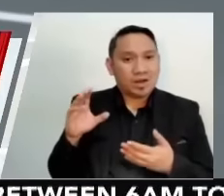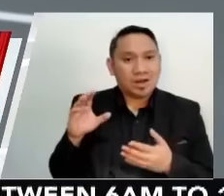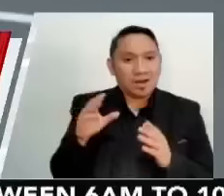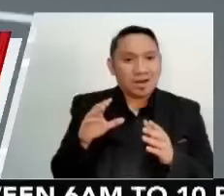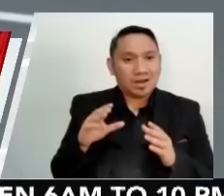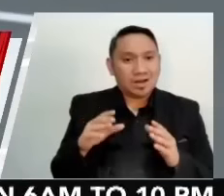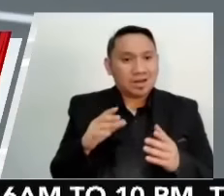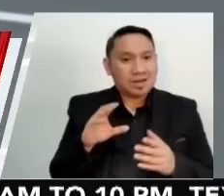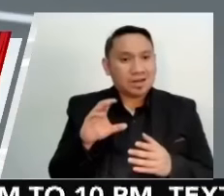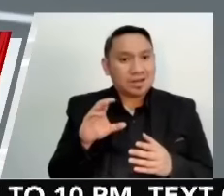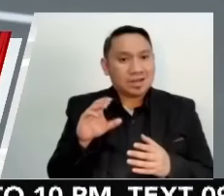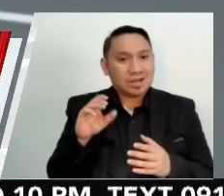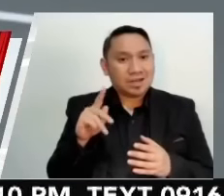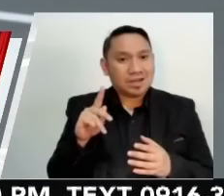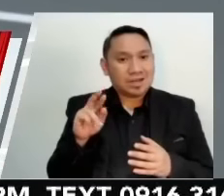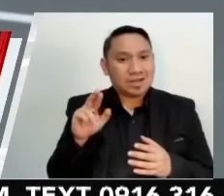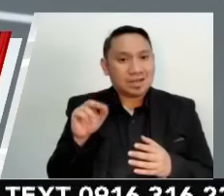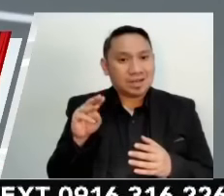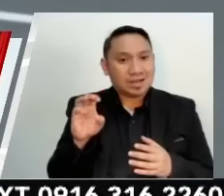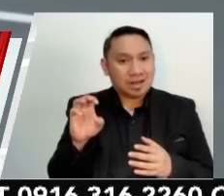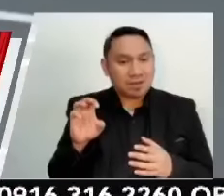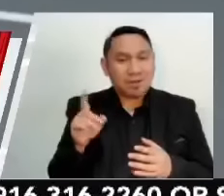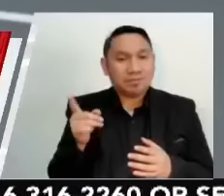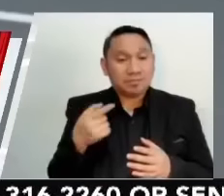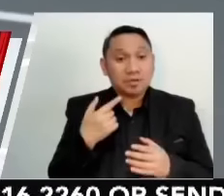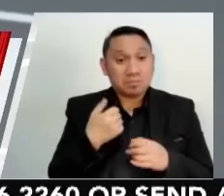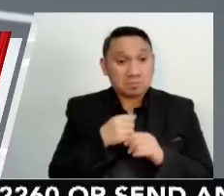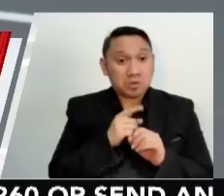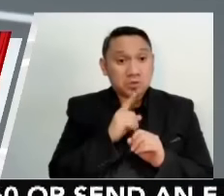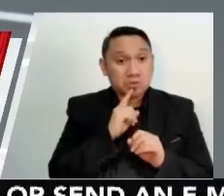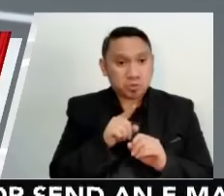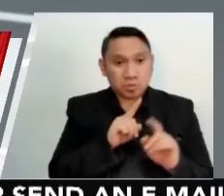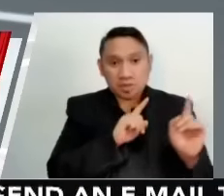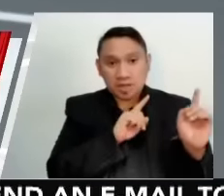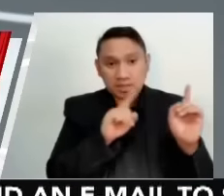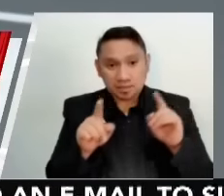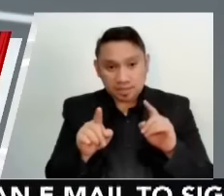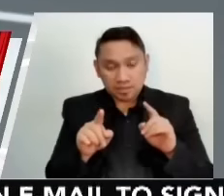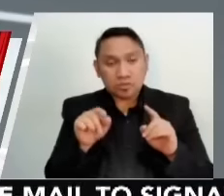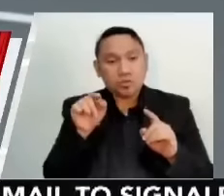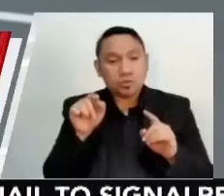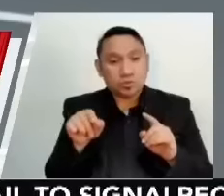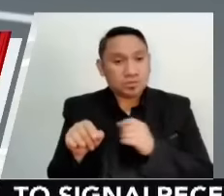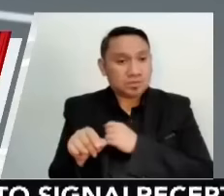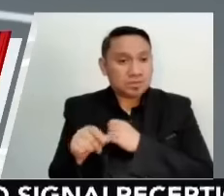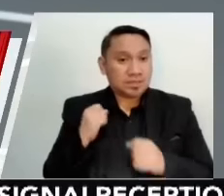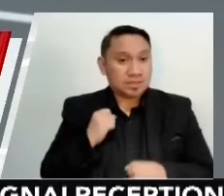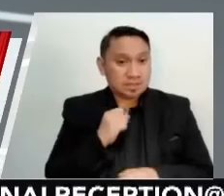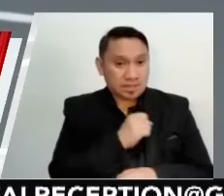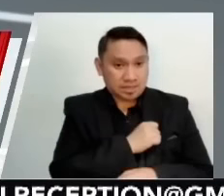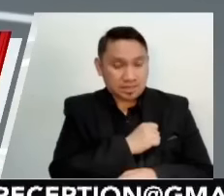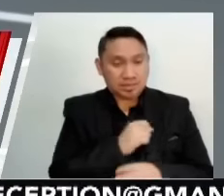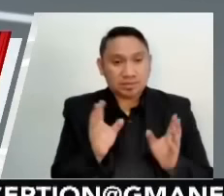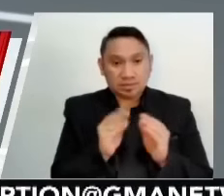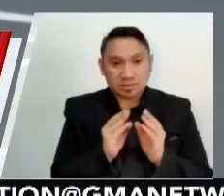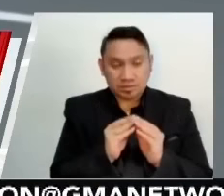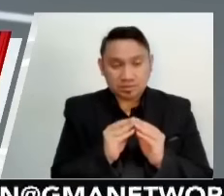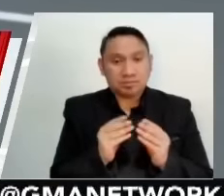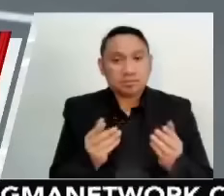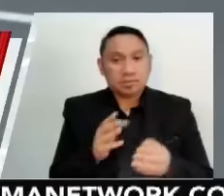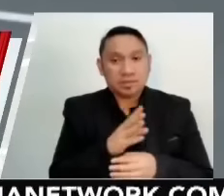nilang sigurado ng dadalo si Guo sa Senate hearing sa Lunes at in-update ng araw nila ito sa status ng kanyang mga